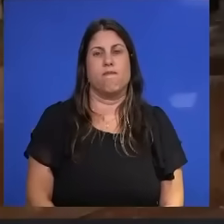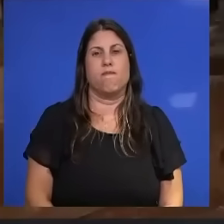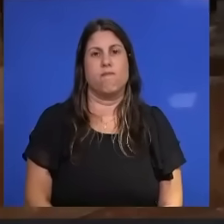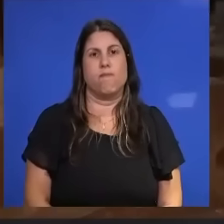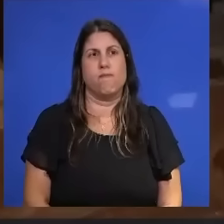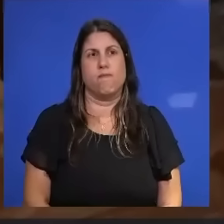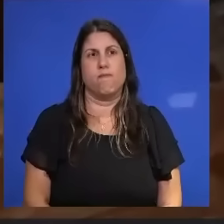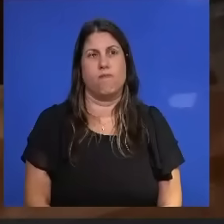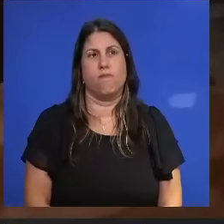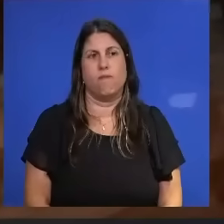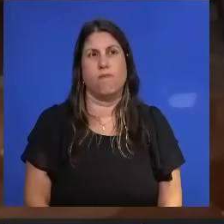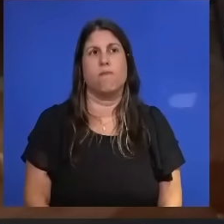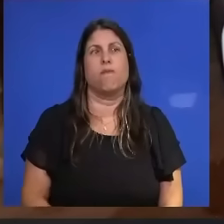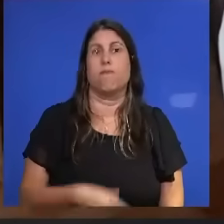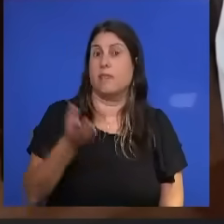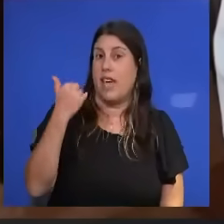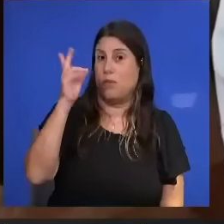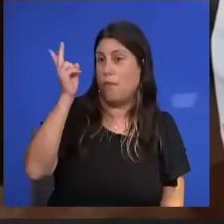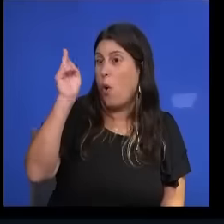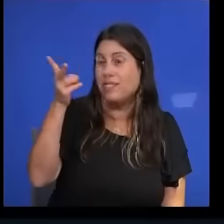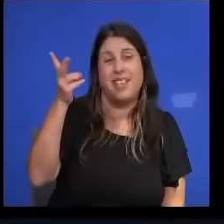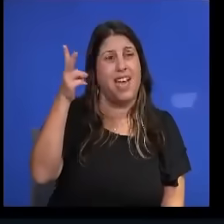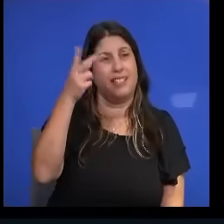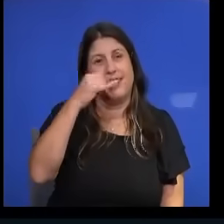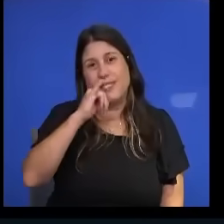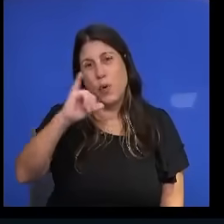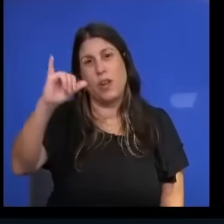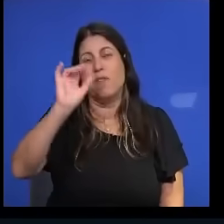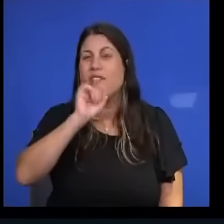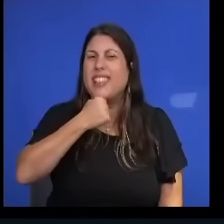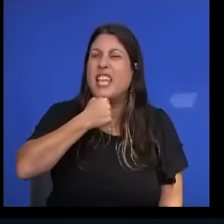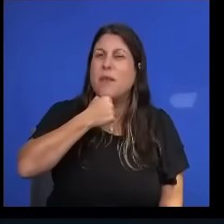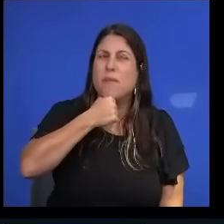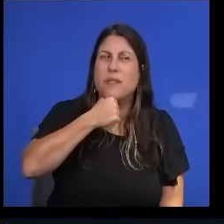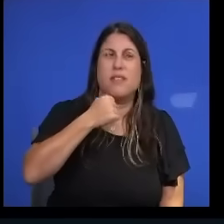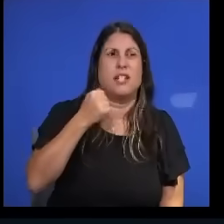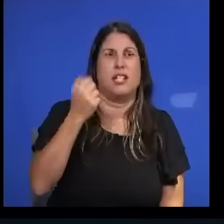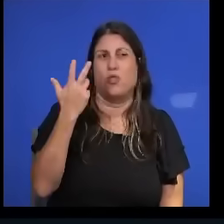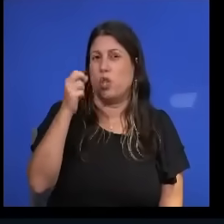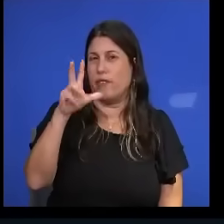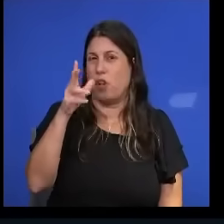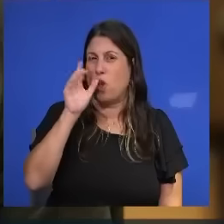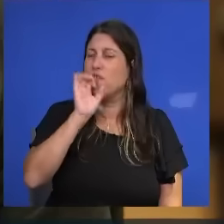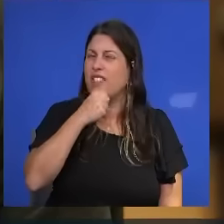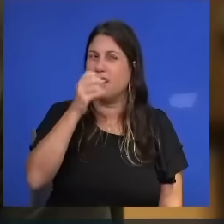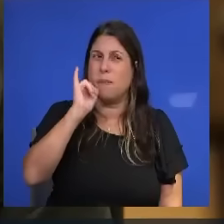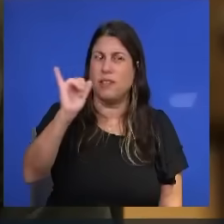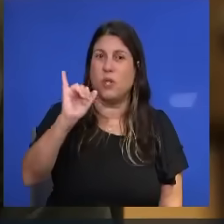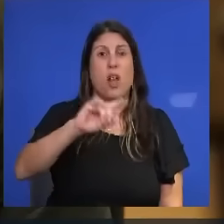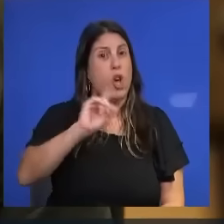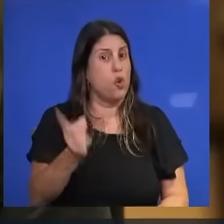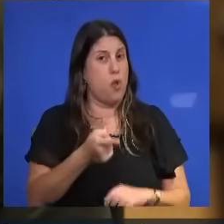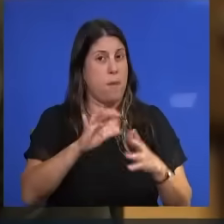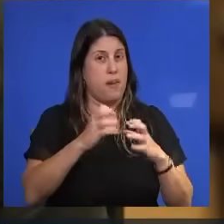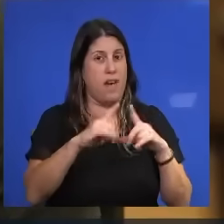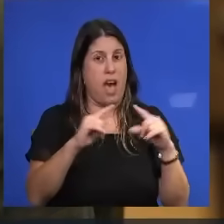היינו בחוץ לארץ בטיול של ותיקים, 33 ותיקים לטיול, כולם מכפר עזה. בבוקר